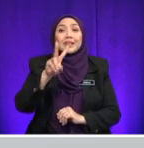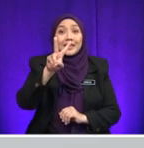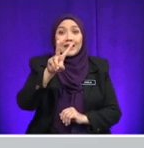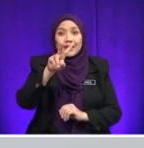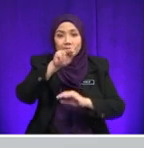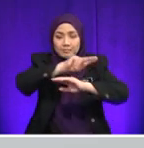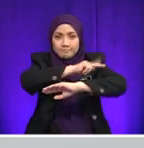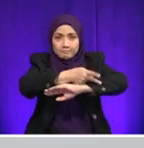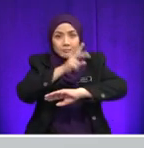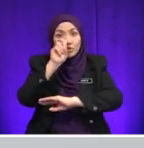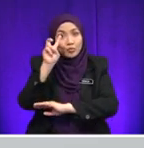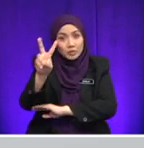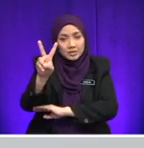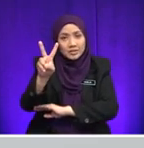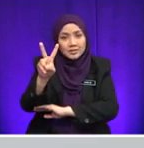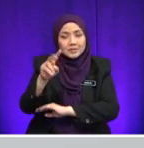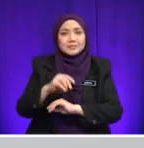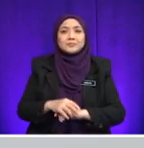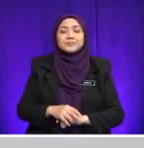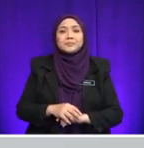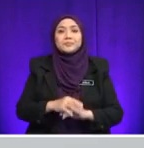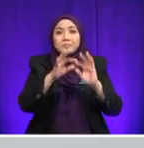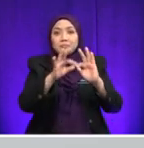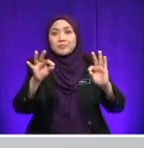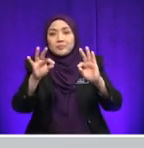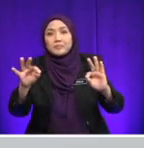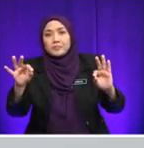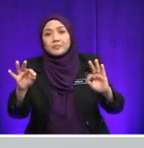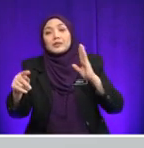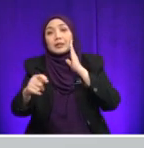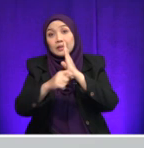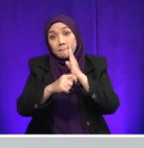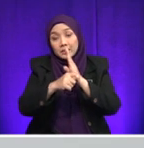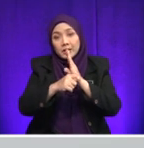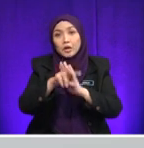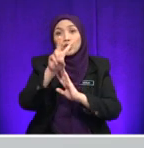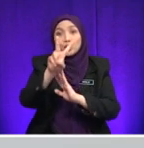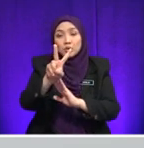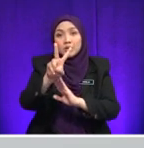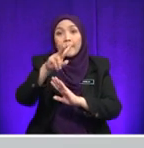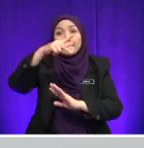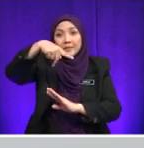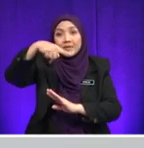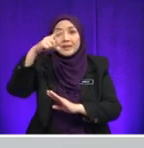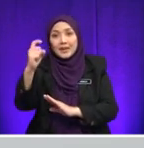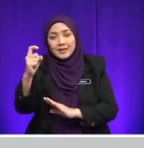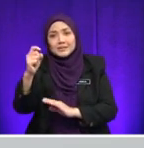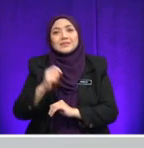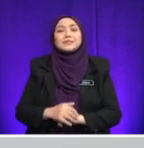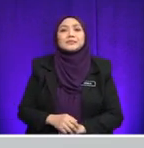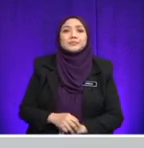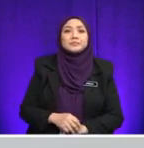sama dengan sikuasa 2 tambah b kuasa 2 tambah 2 bx oke